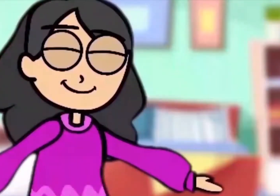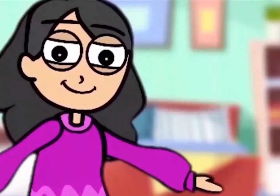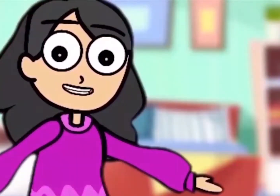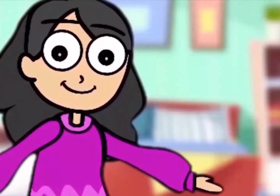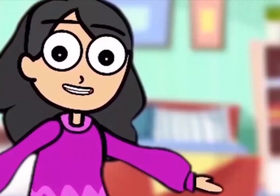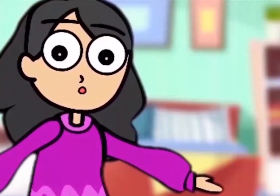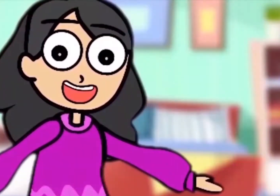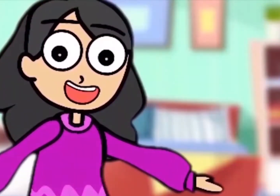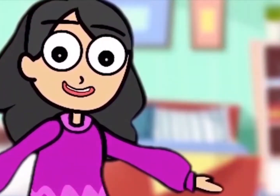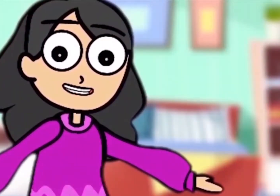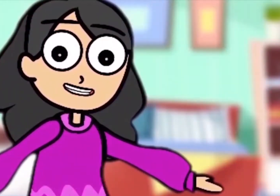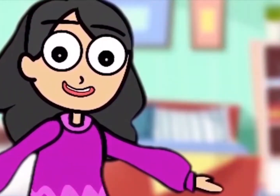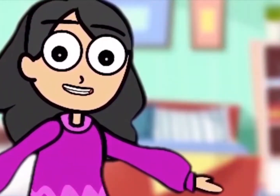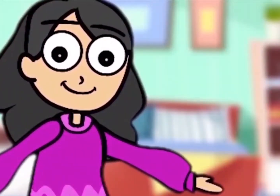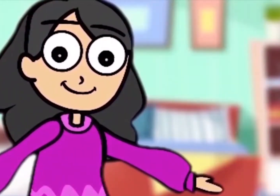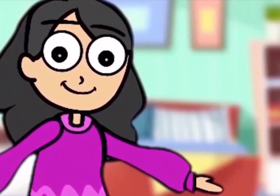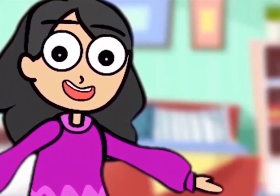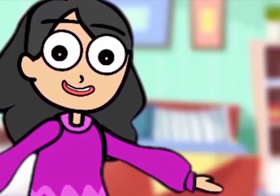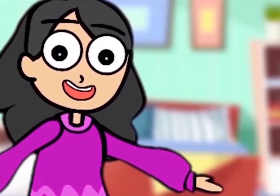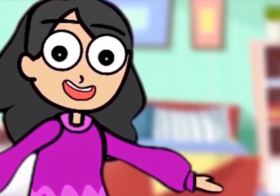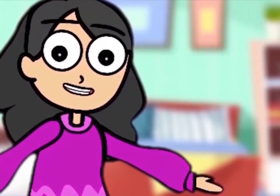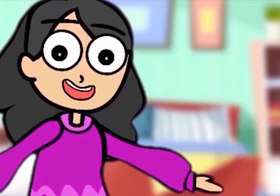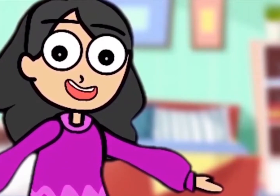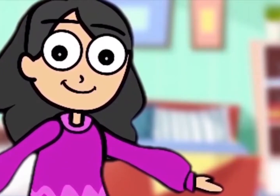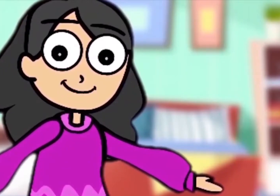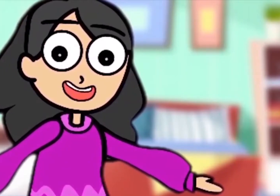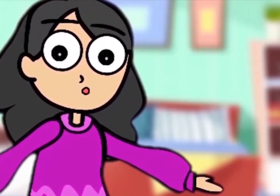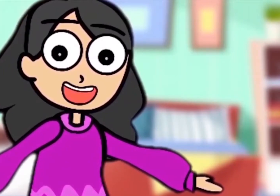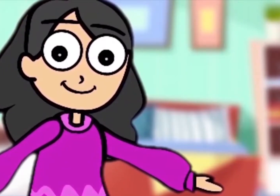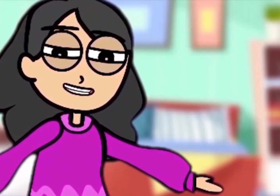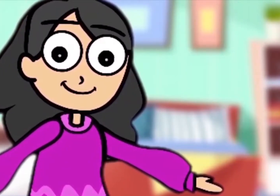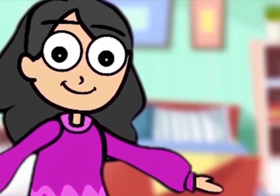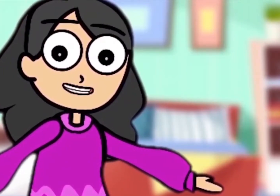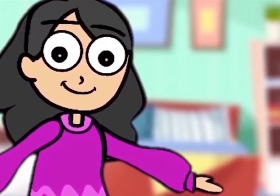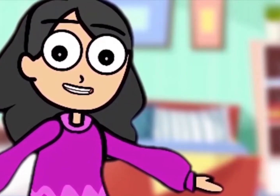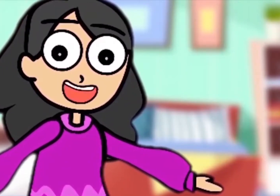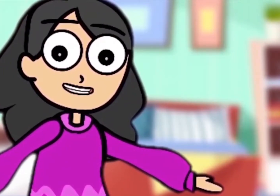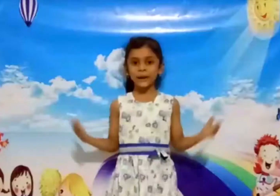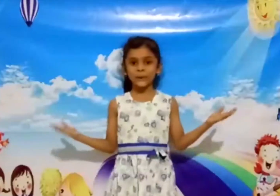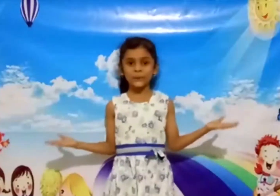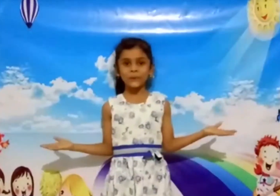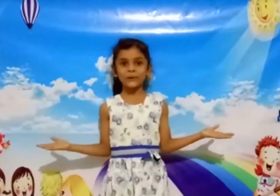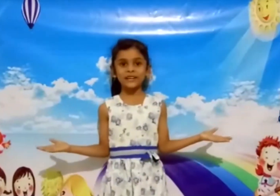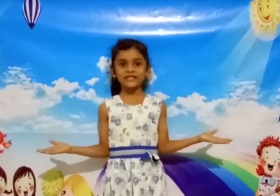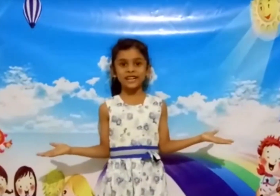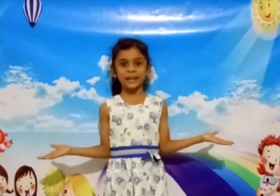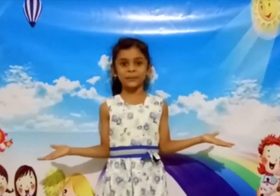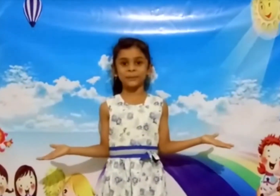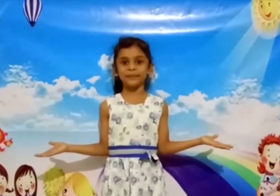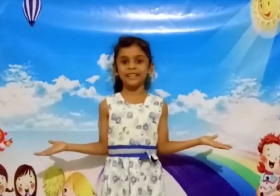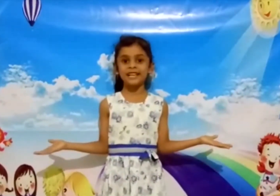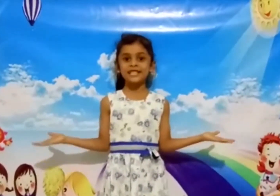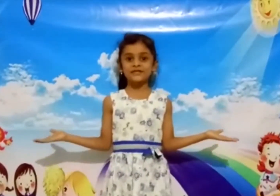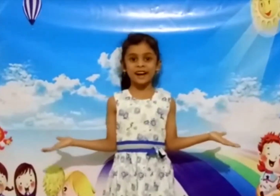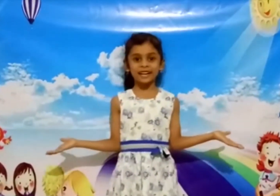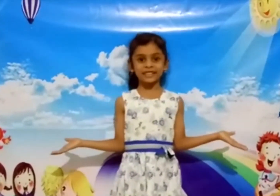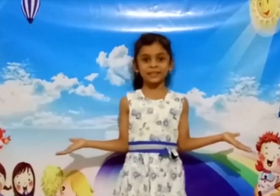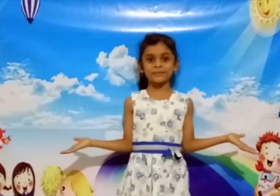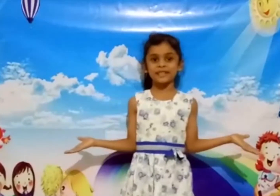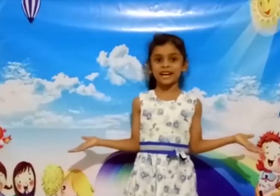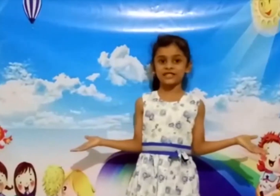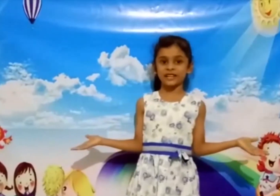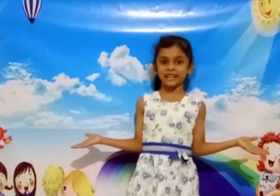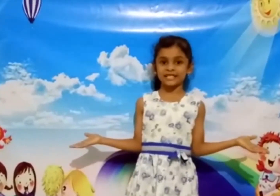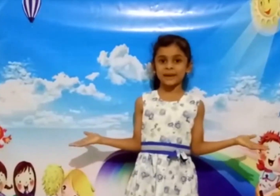चला आता आपण प्रार्थना करूया, गॉड बरोबर बोलूया. हॅलो, कशा आहात तुम्ही? स्वागत